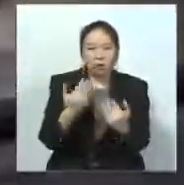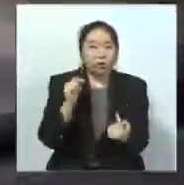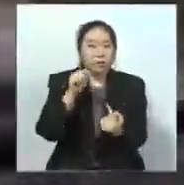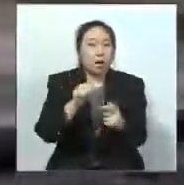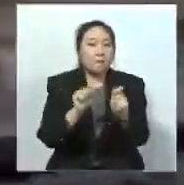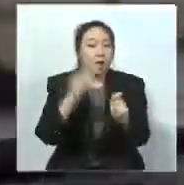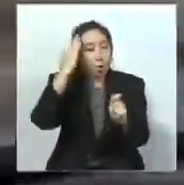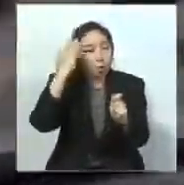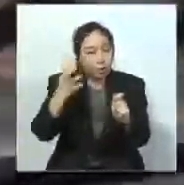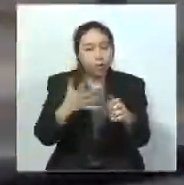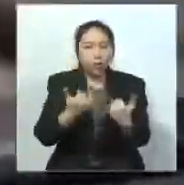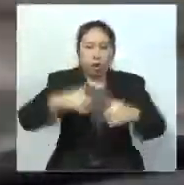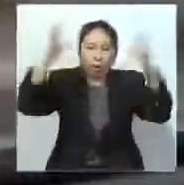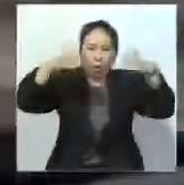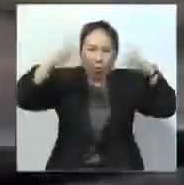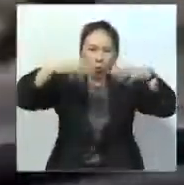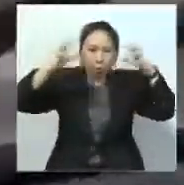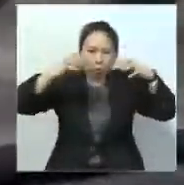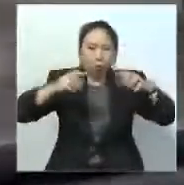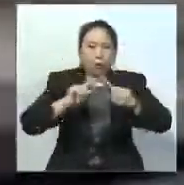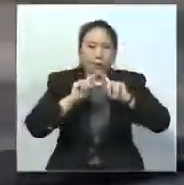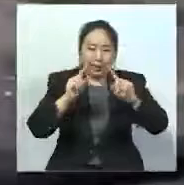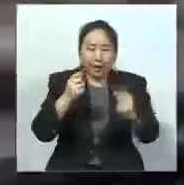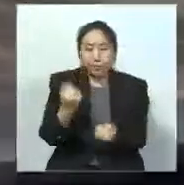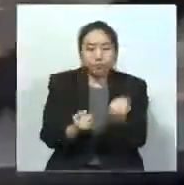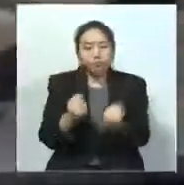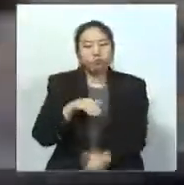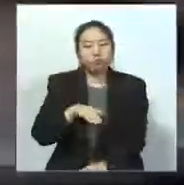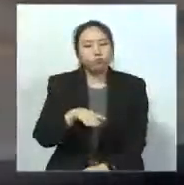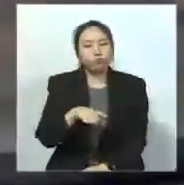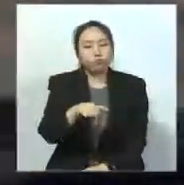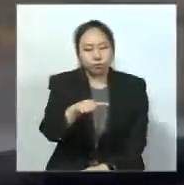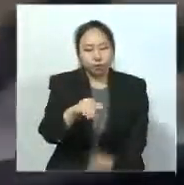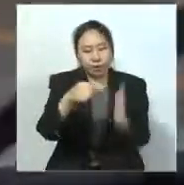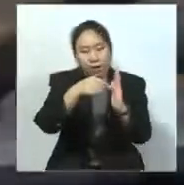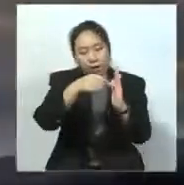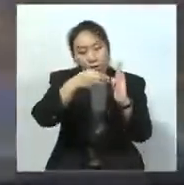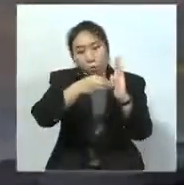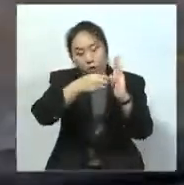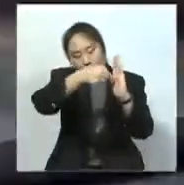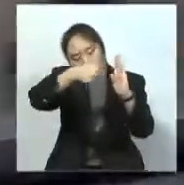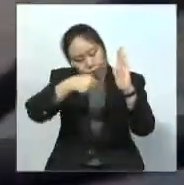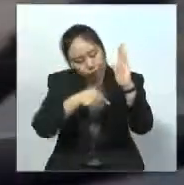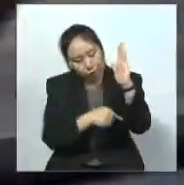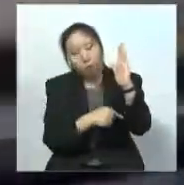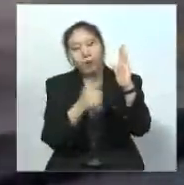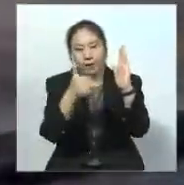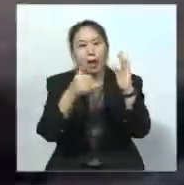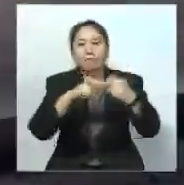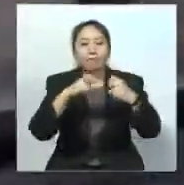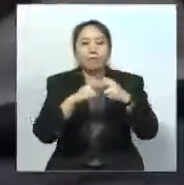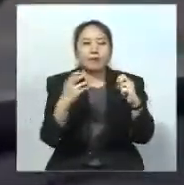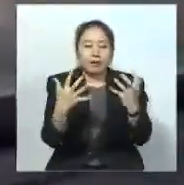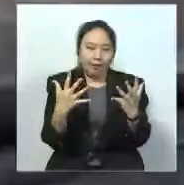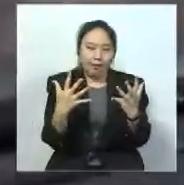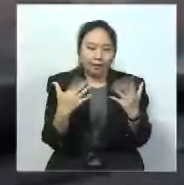นี้มีฝนตกหนักนะครับแต่ว่าไม่ส่งผลกระทบกับการเดินทางขาล่องลงไปพื้นที่14จังหวัดภาคใต้ทั้ง